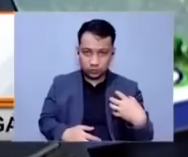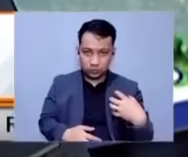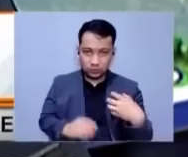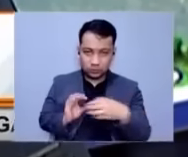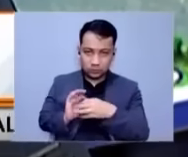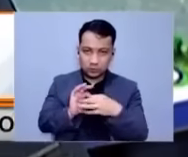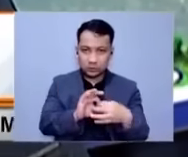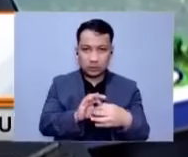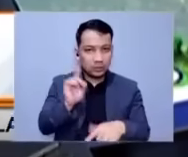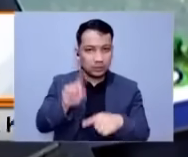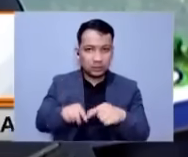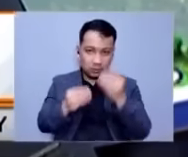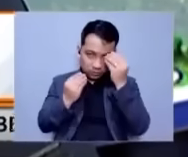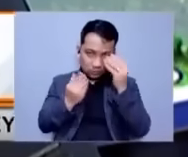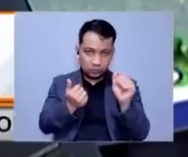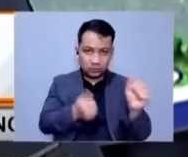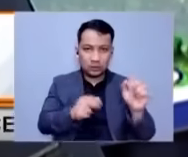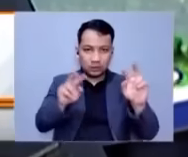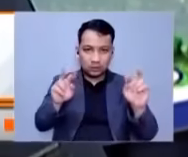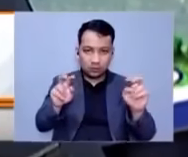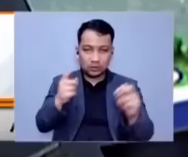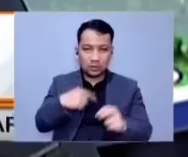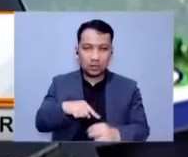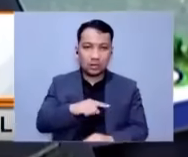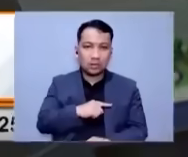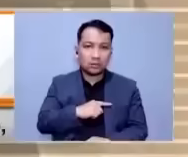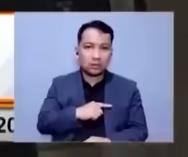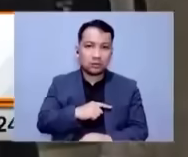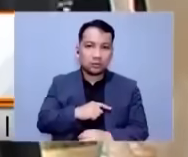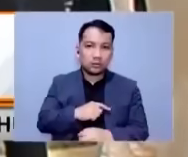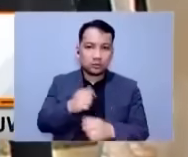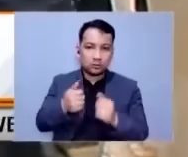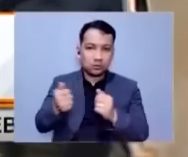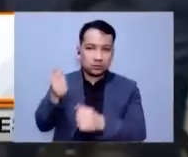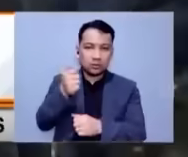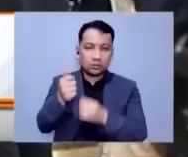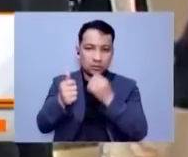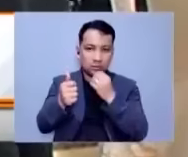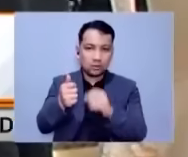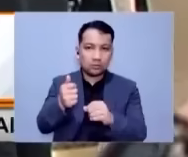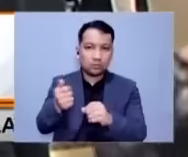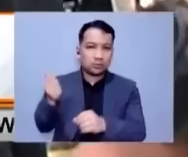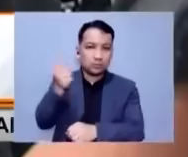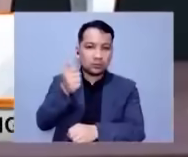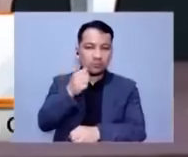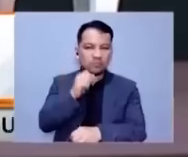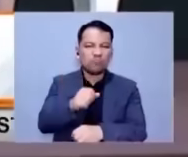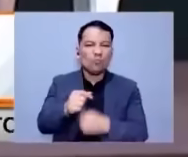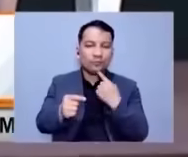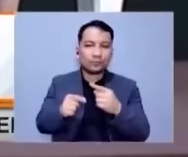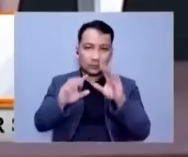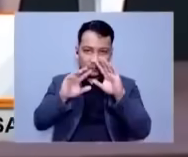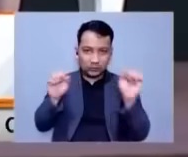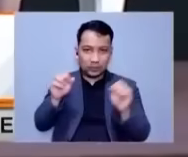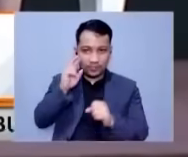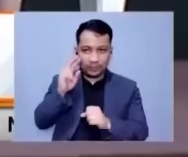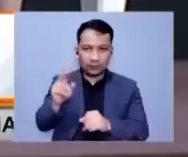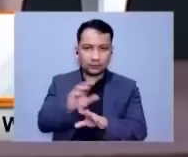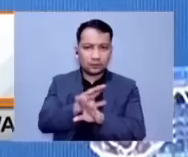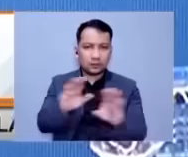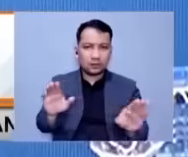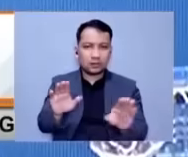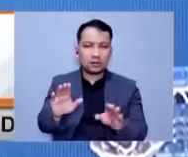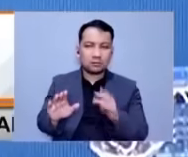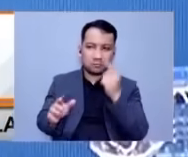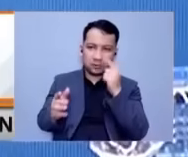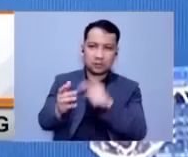po susunod doon sa tinatawag po nating chain of command po. Una nang sinabi ni Pangulong Bongbong Marcos na hindi kikilalanin